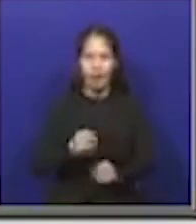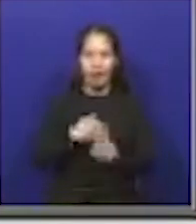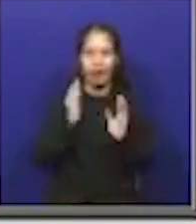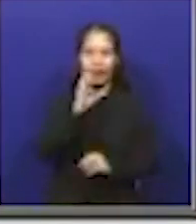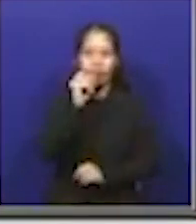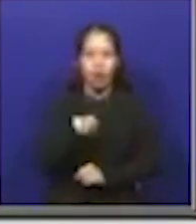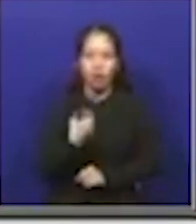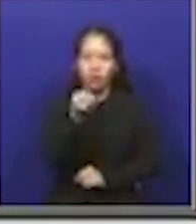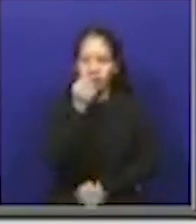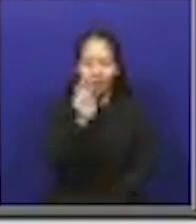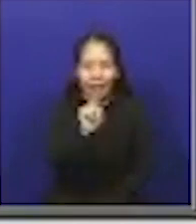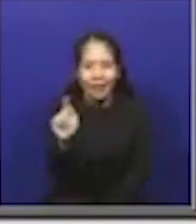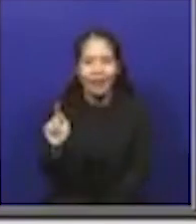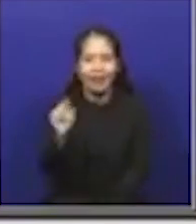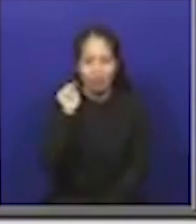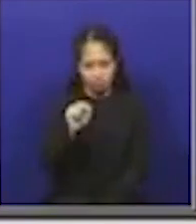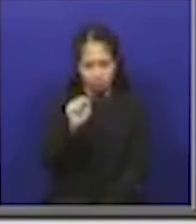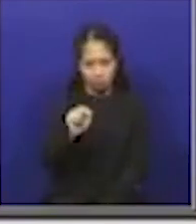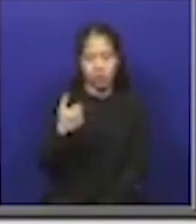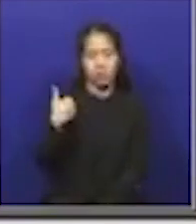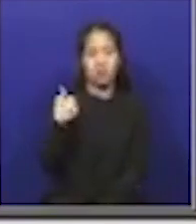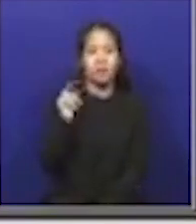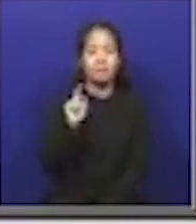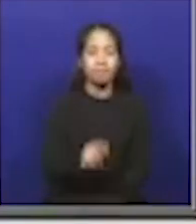ฮะนั่นจึงเกิดการแ